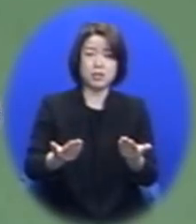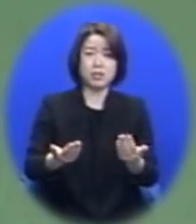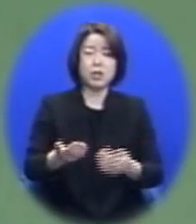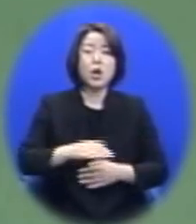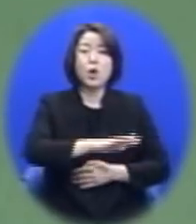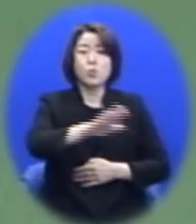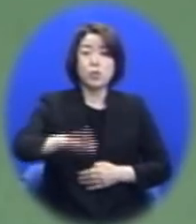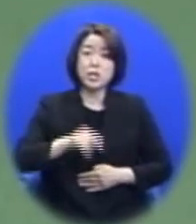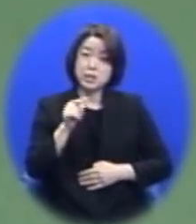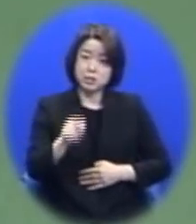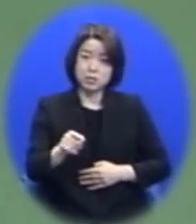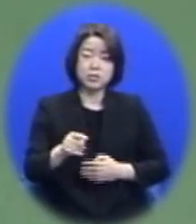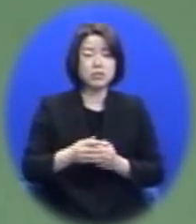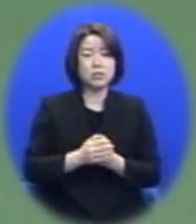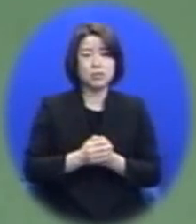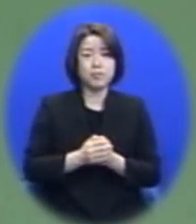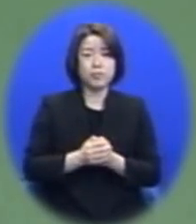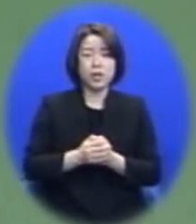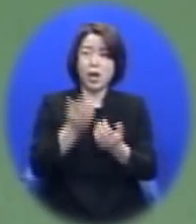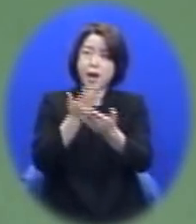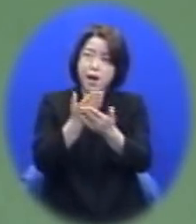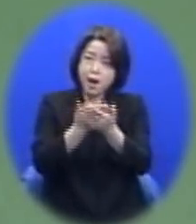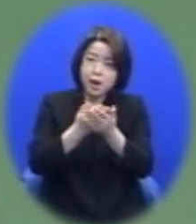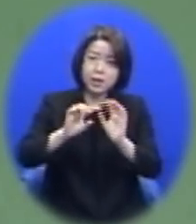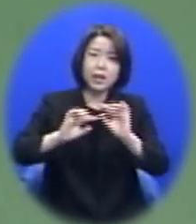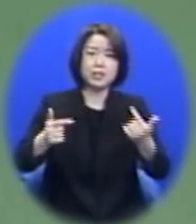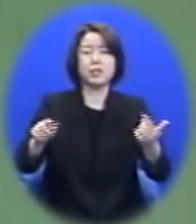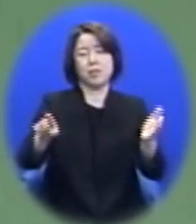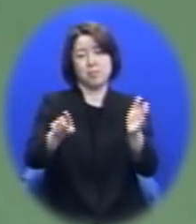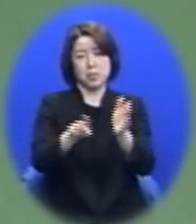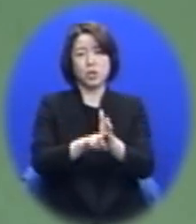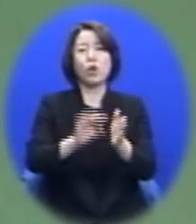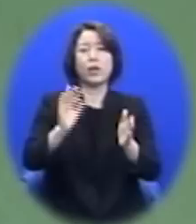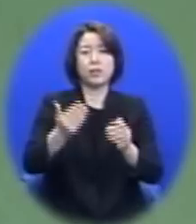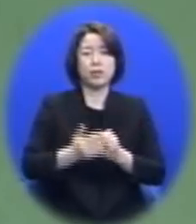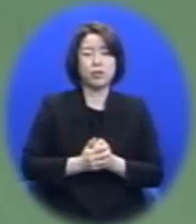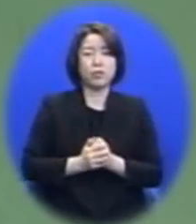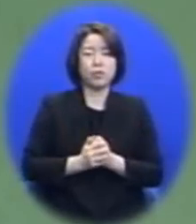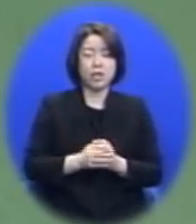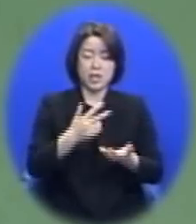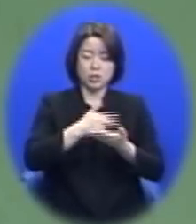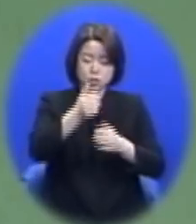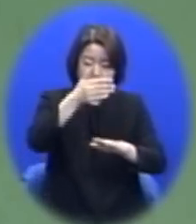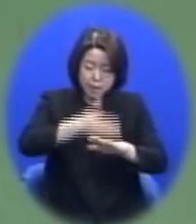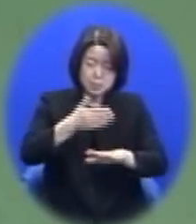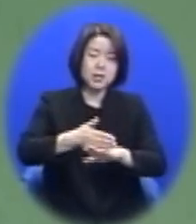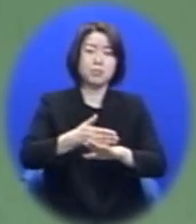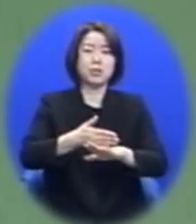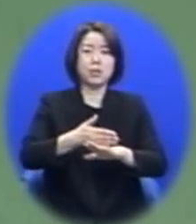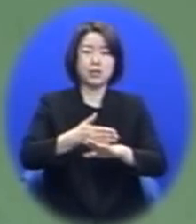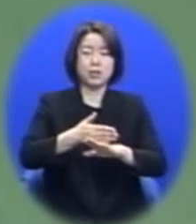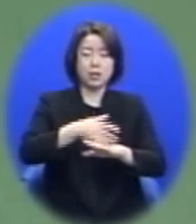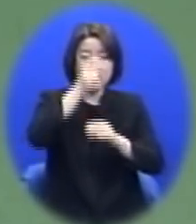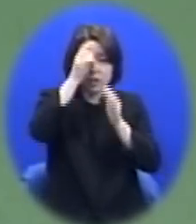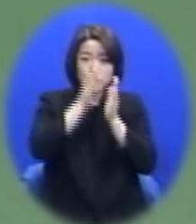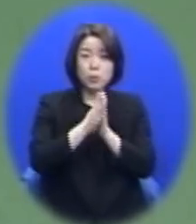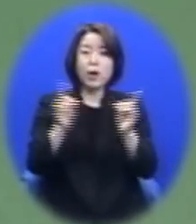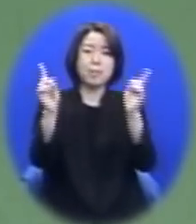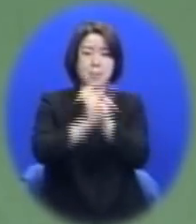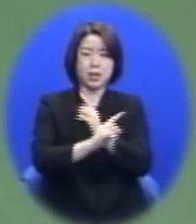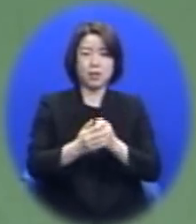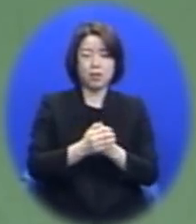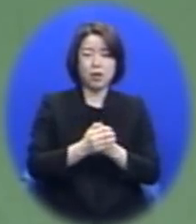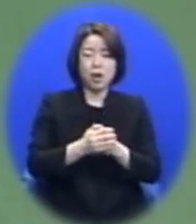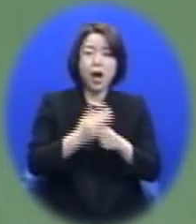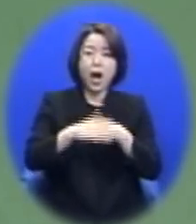우리는 그것을 구할 게 아니고 믿을 것이죠. 주님 감사합니다. 기도가 바뀌었어요.